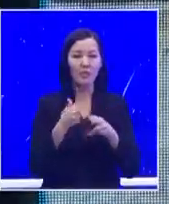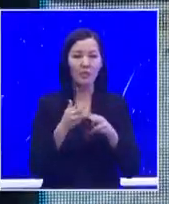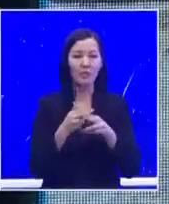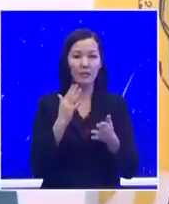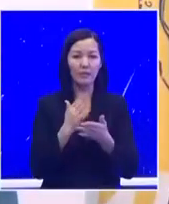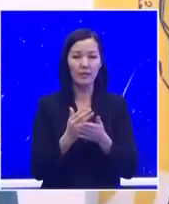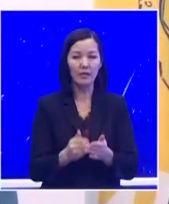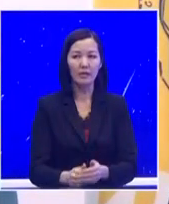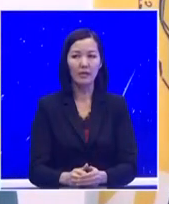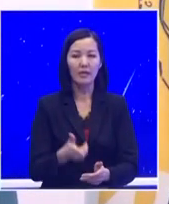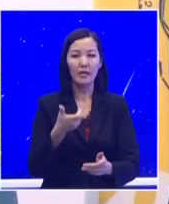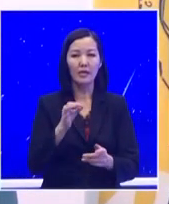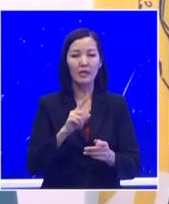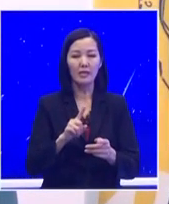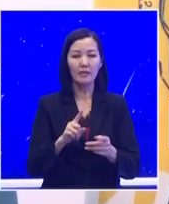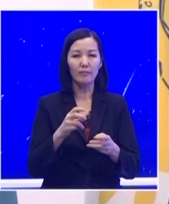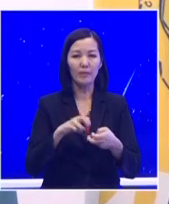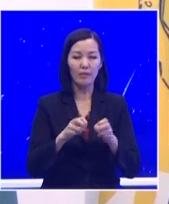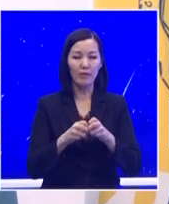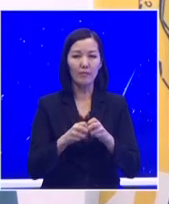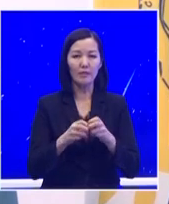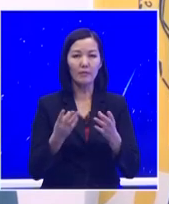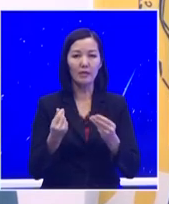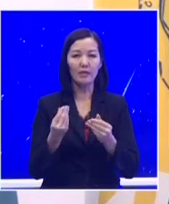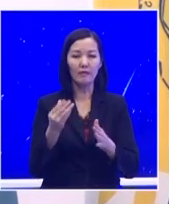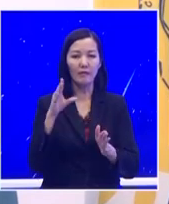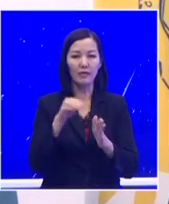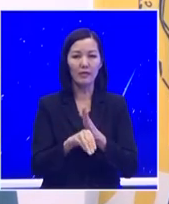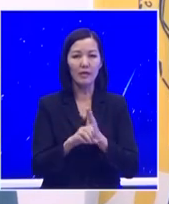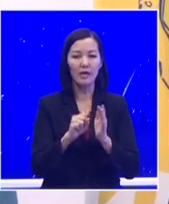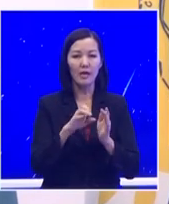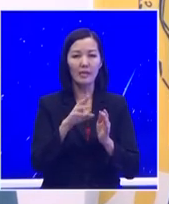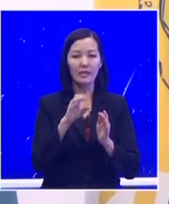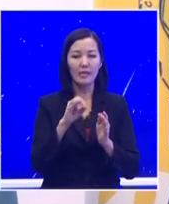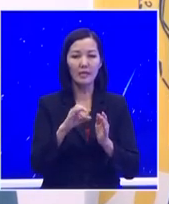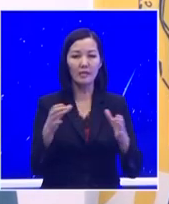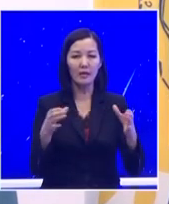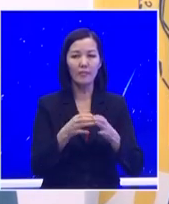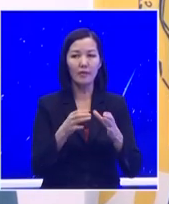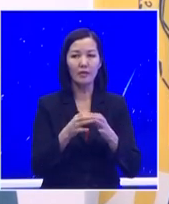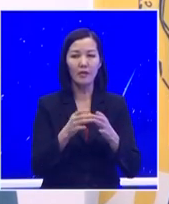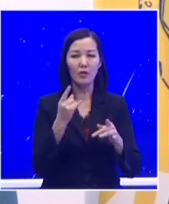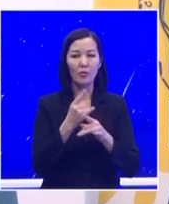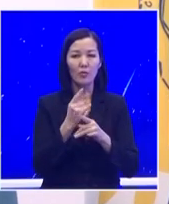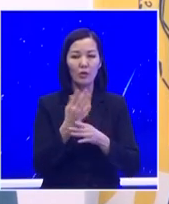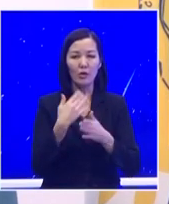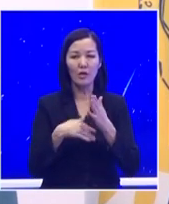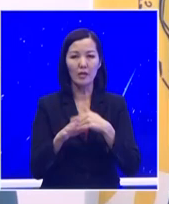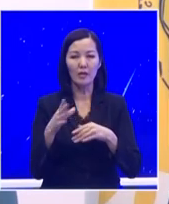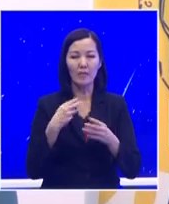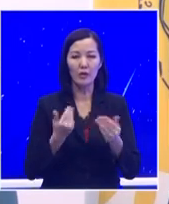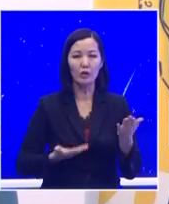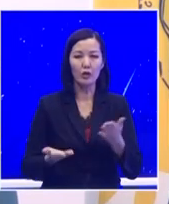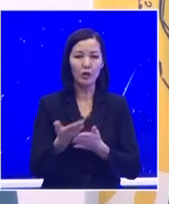тіркелді. Газ мәселесімен айналысқан инвестор болып келген Астас инвест компаниясы, олар алаяқ болып шықты, халықты алдап ақша